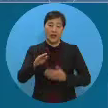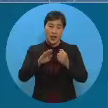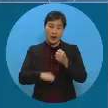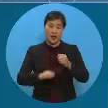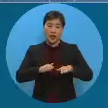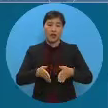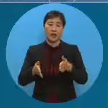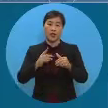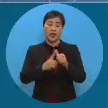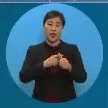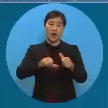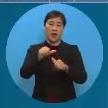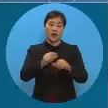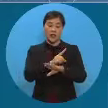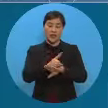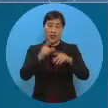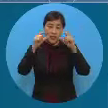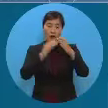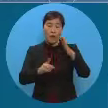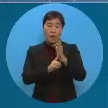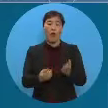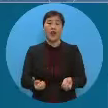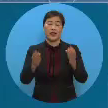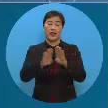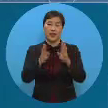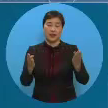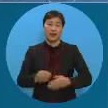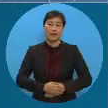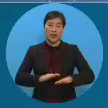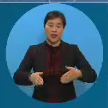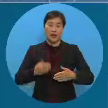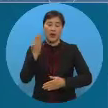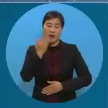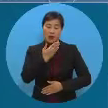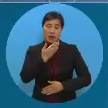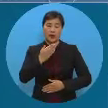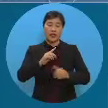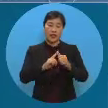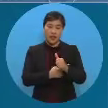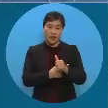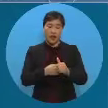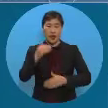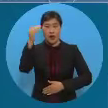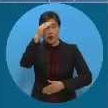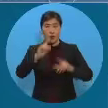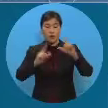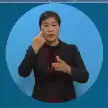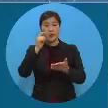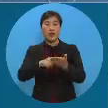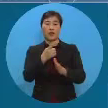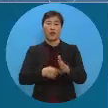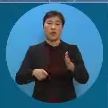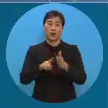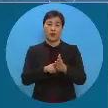전라남도는 2018 하반기 전라남도 생태환경 디지털 사진 공모전을 엽니다. 전남의 맑고 깨끗한 생태계와 자연